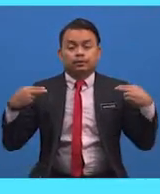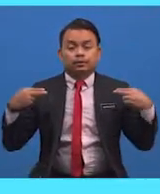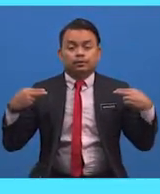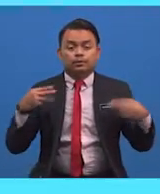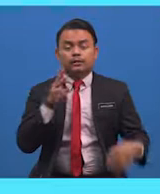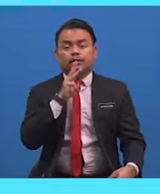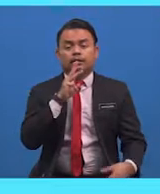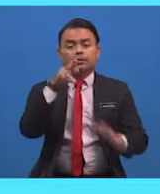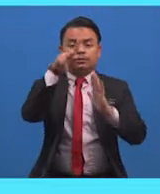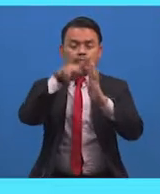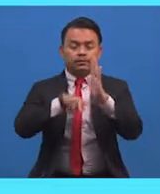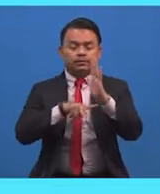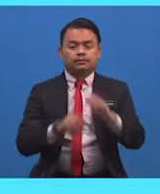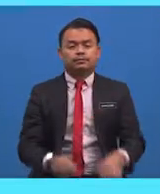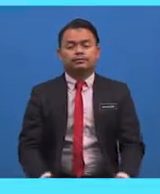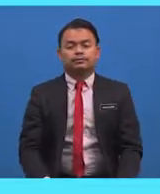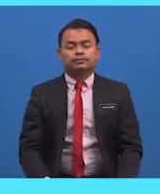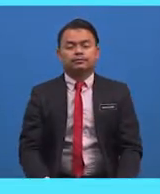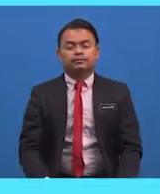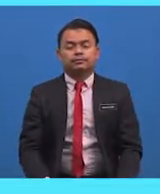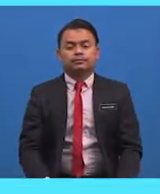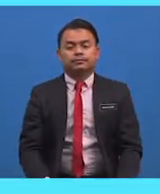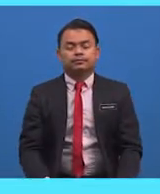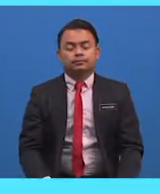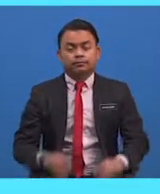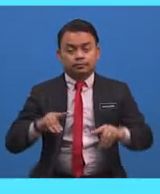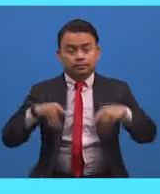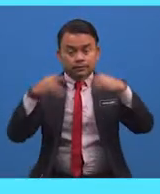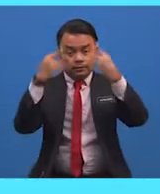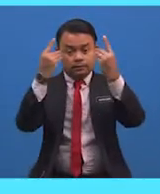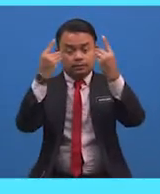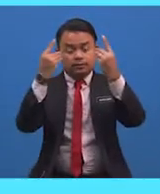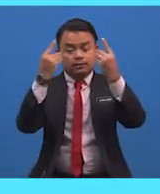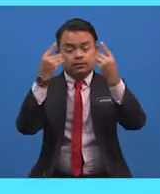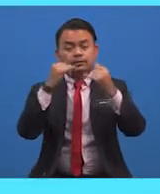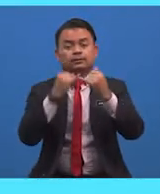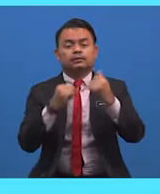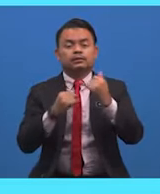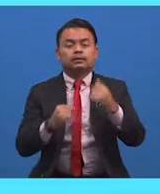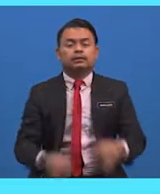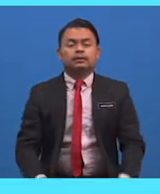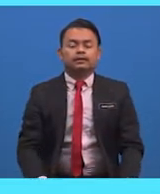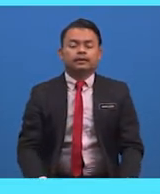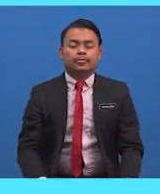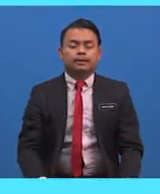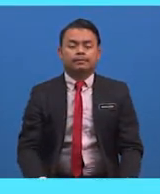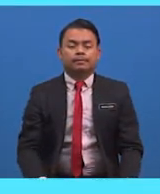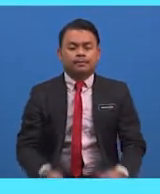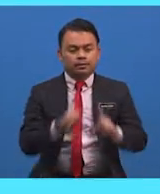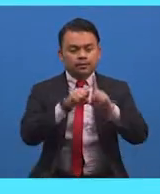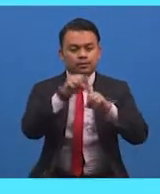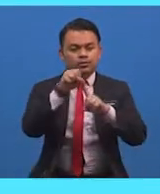semakin berkurangan. Kesan terakhir pemanasan global dan penipisan lapisan ozon ialah suhu tidak